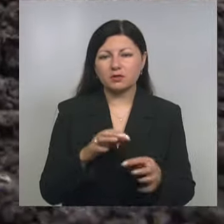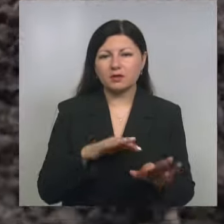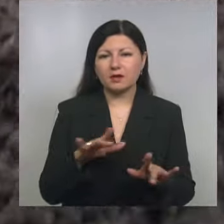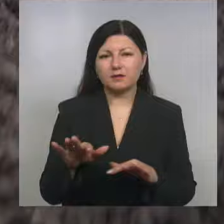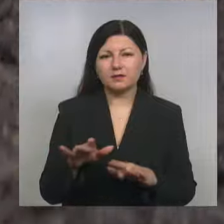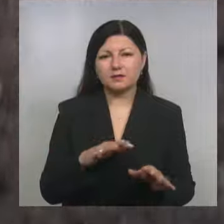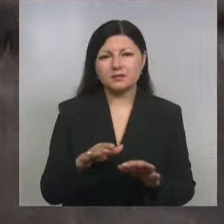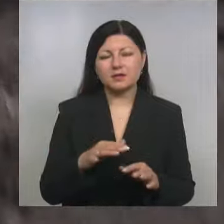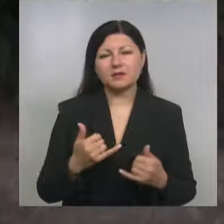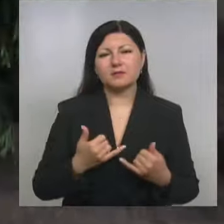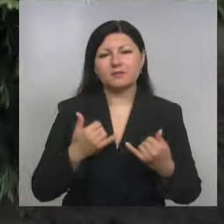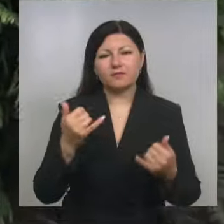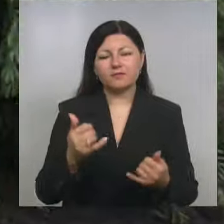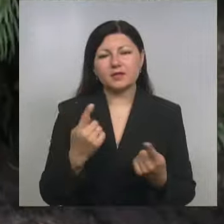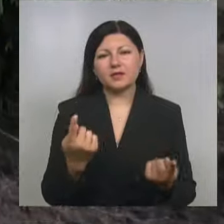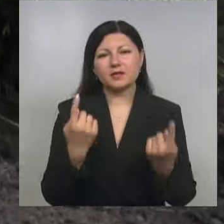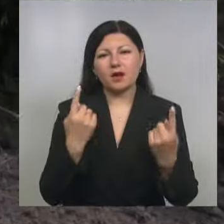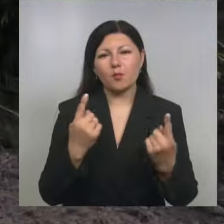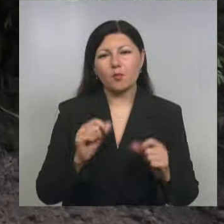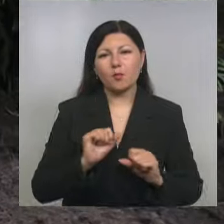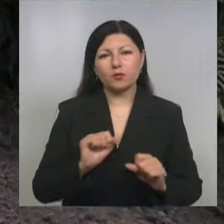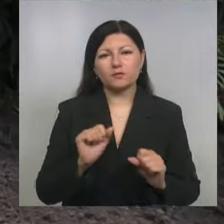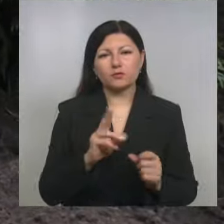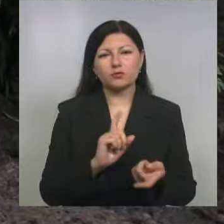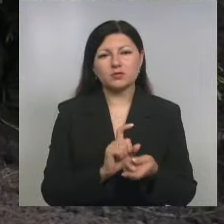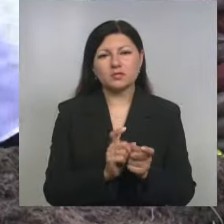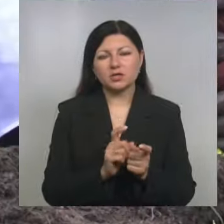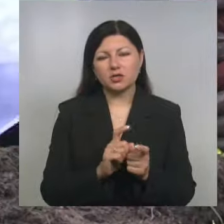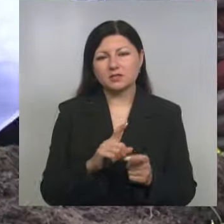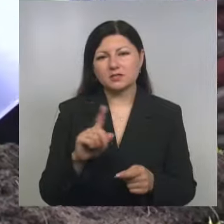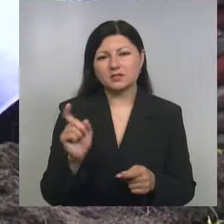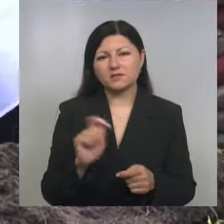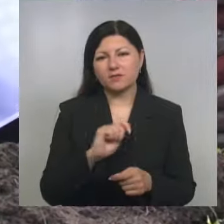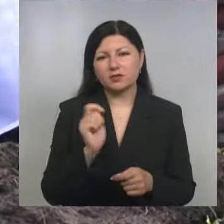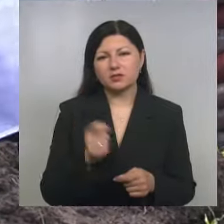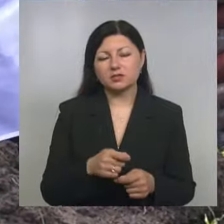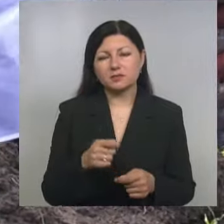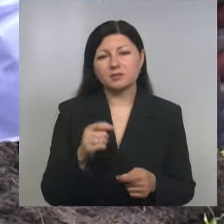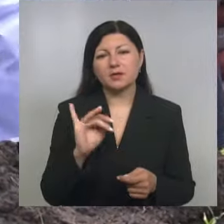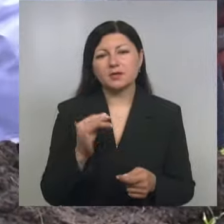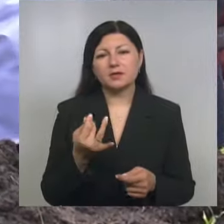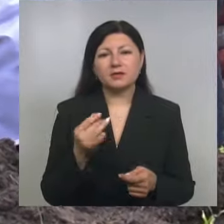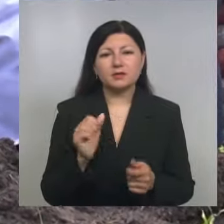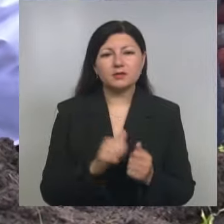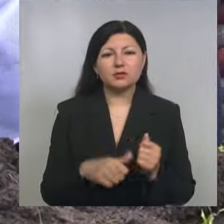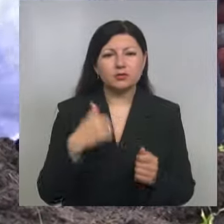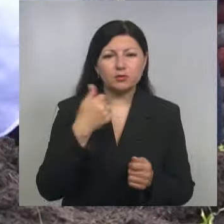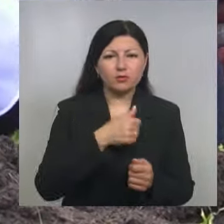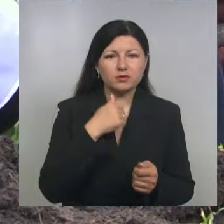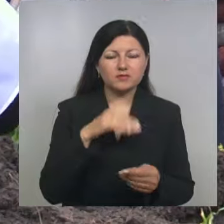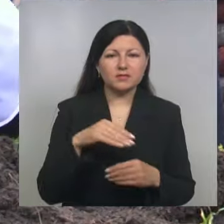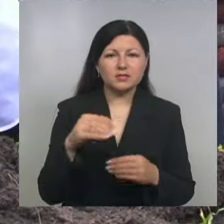уважения великому подвигу всех, кто сражался с фашизмом. По всей стране и за ее пределами ежегодно